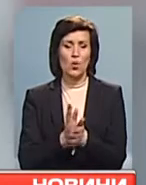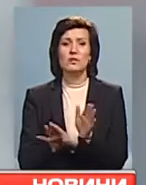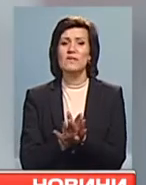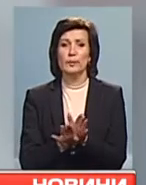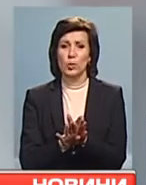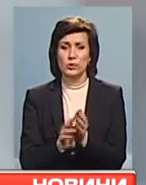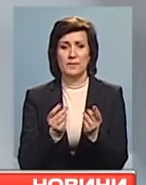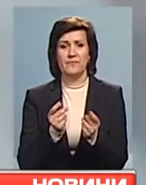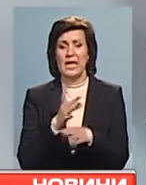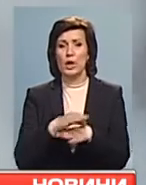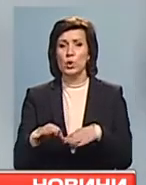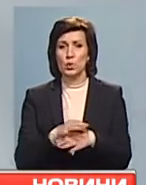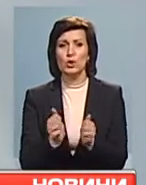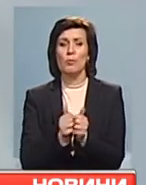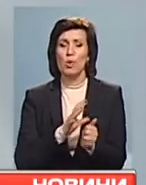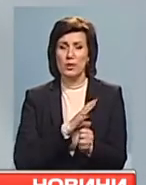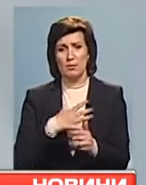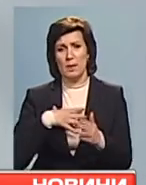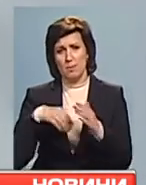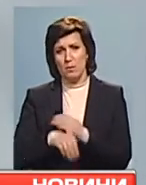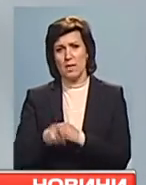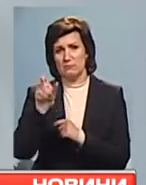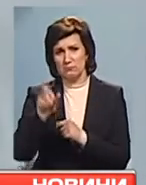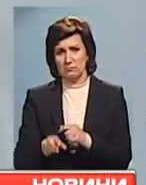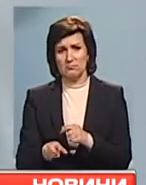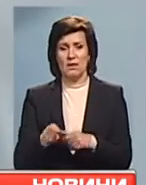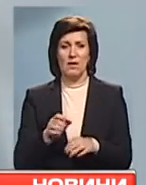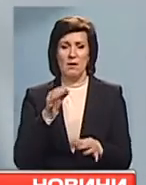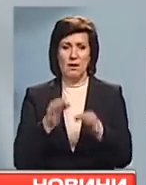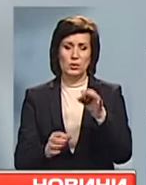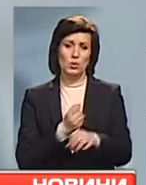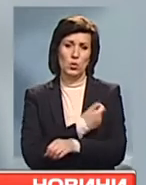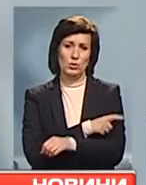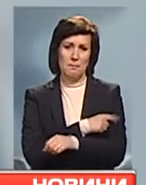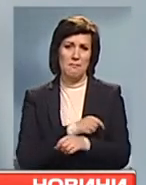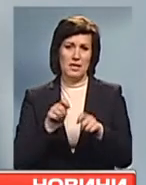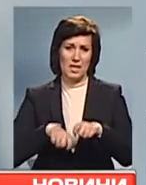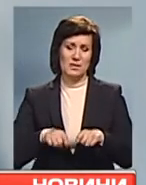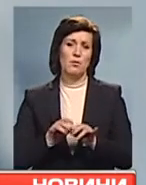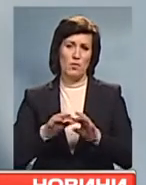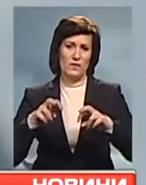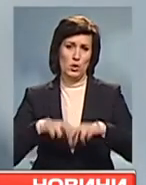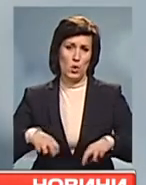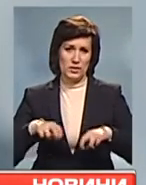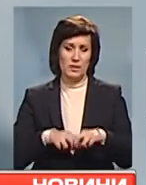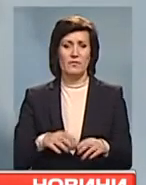відпустці, дружина поряд була, померла людина. Судмедексперт проведе своє дослідження.